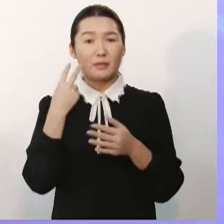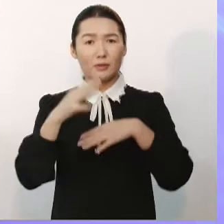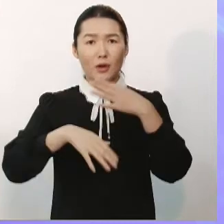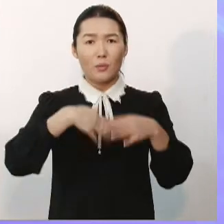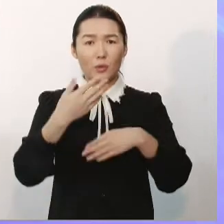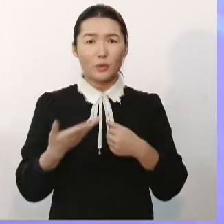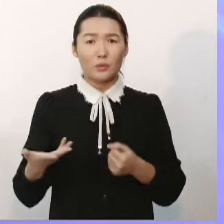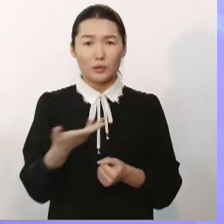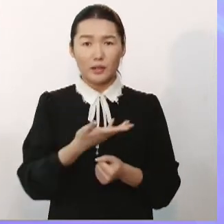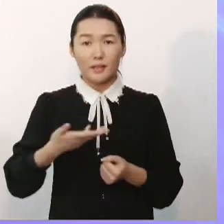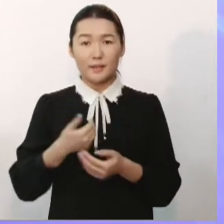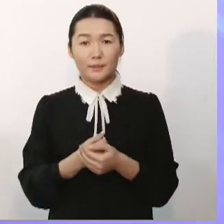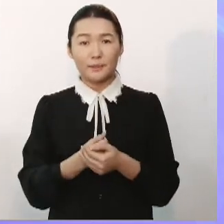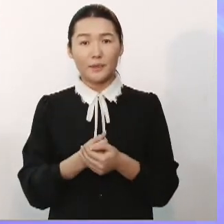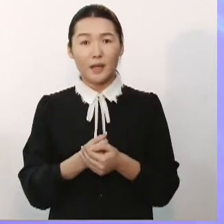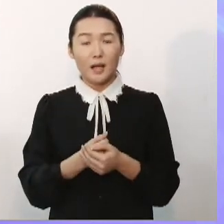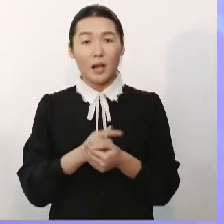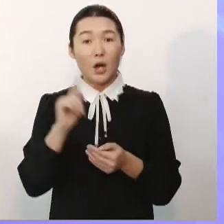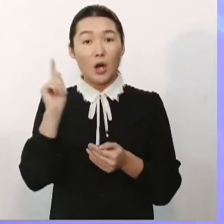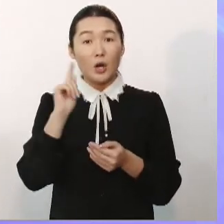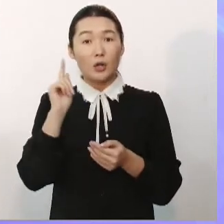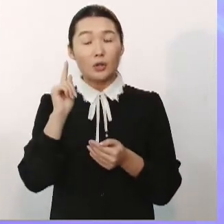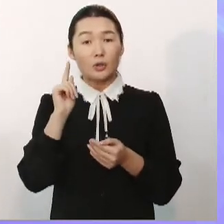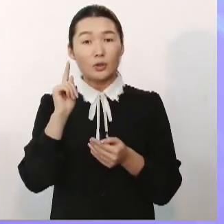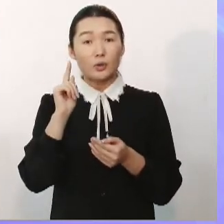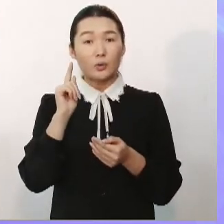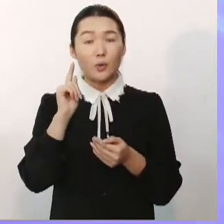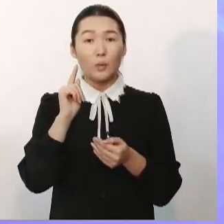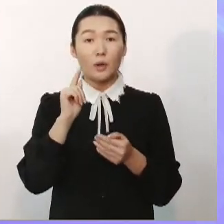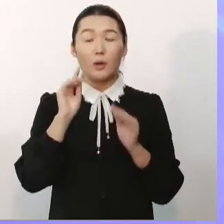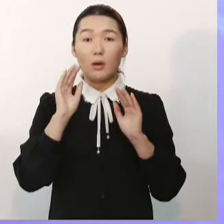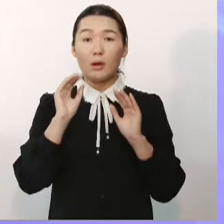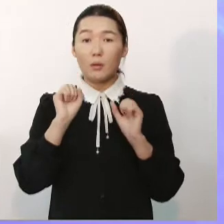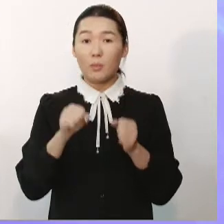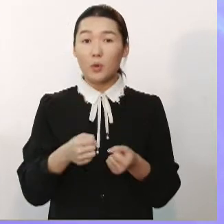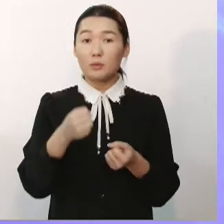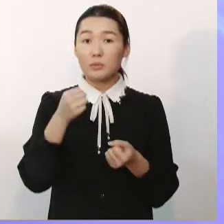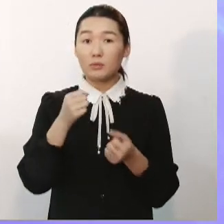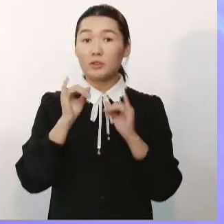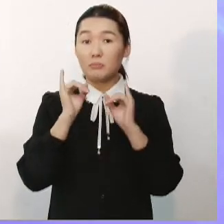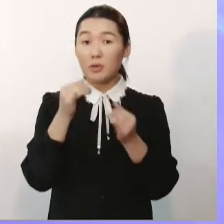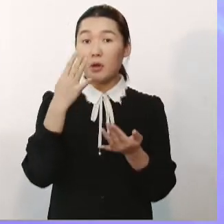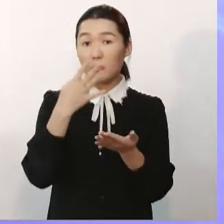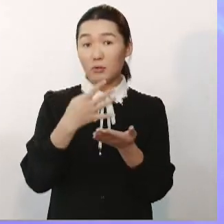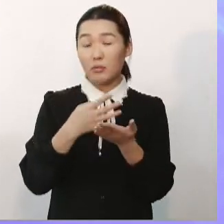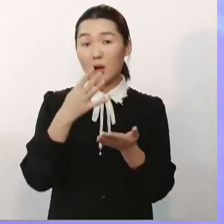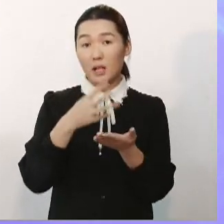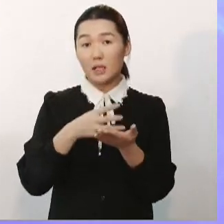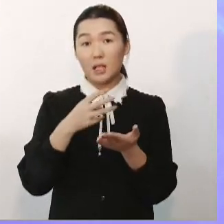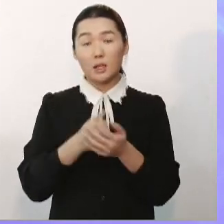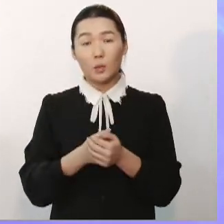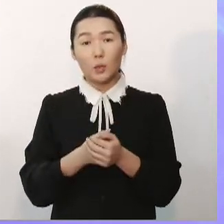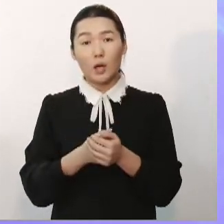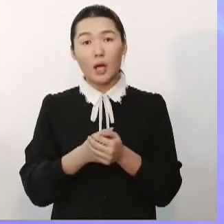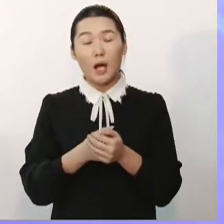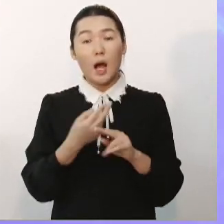нас. То мы по диктанту можем получить плохую оценку. Вот поэтому Азамат не